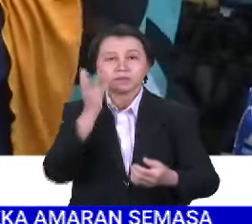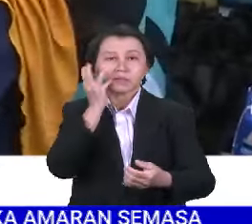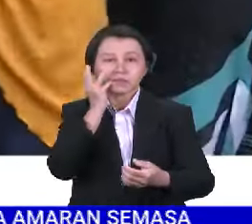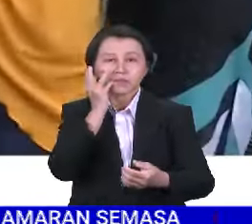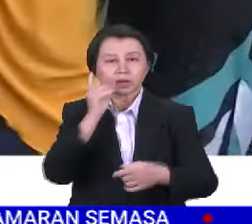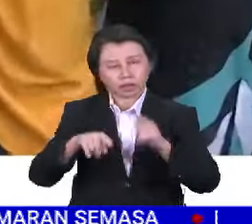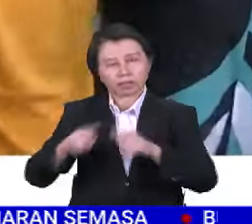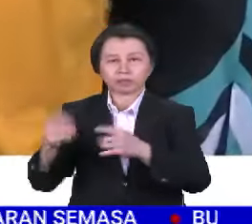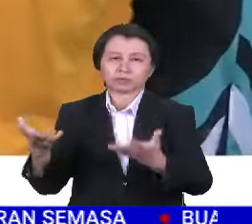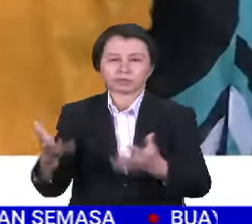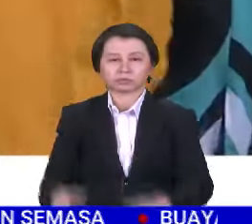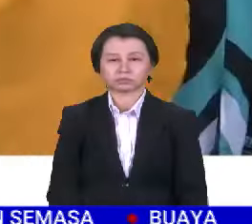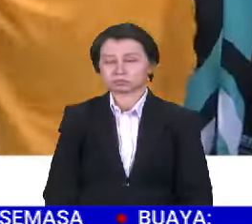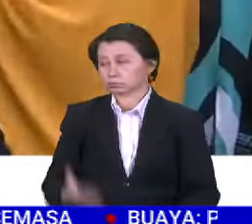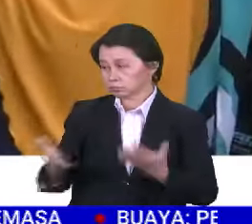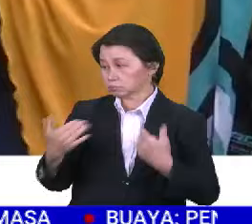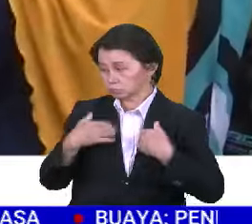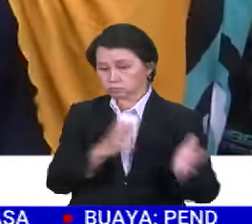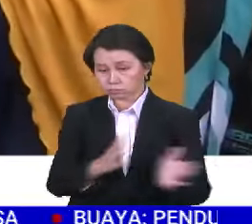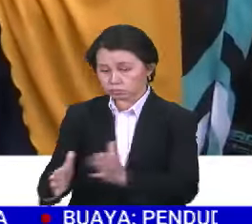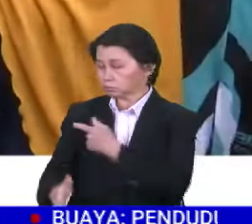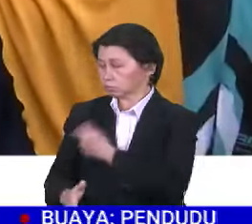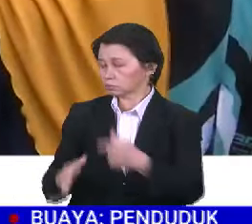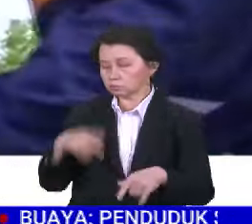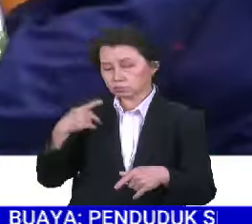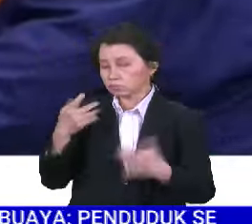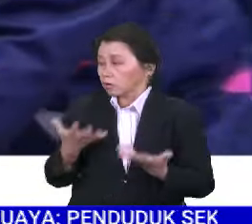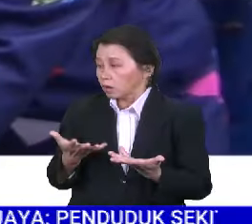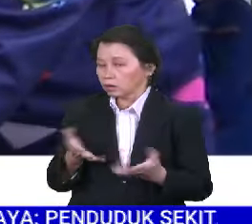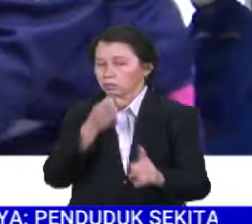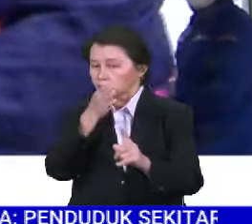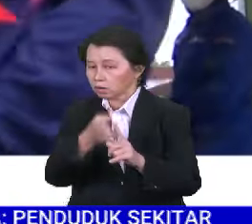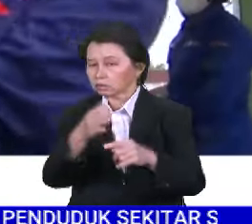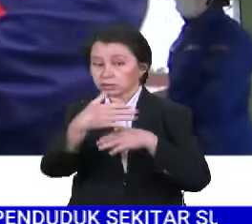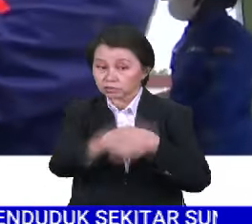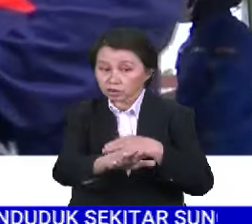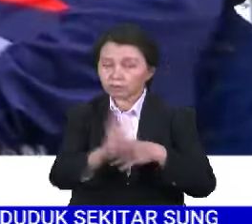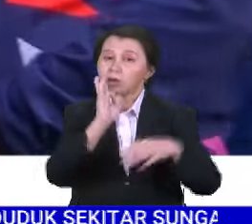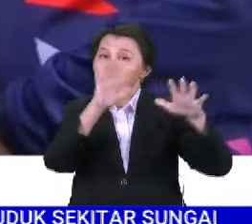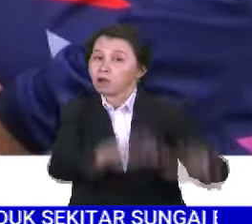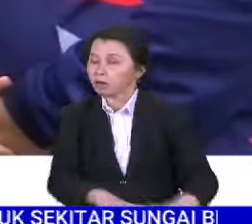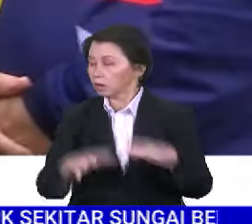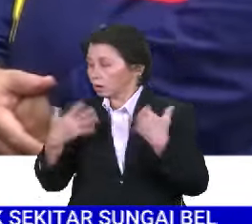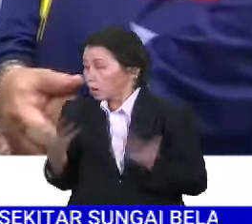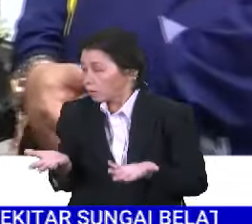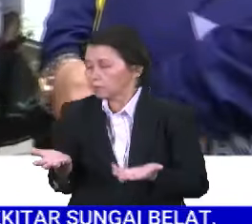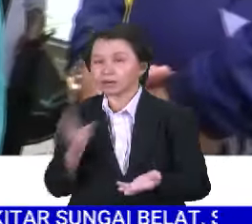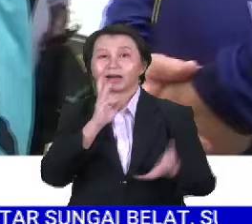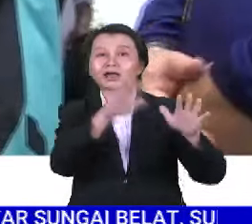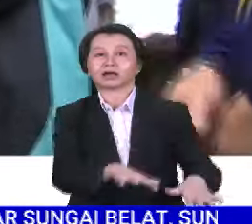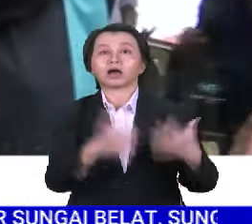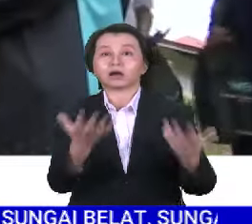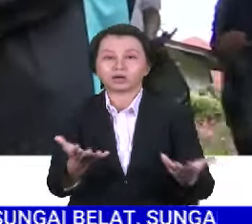dan sebagainya. Okey, mungkin ada perancangan daripada pihak Puan sendiri ke arah pasca banjir sekejap. Okey,